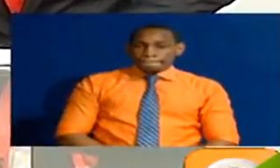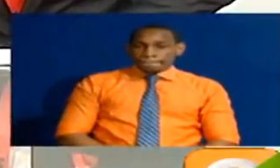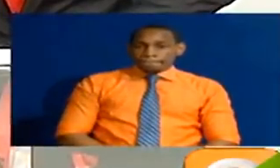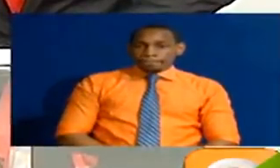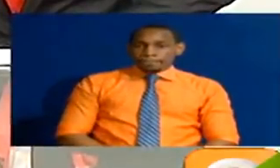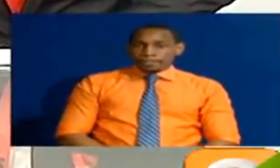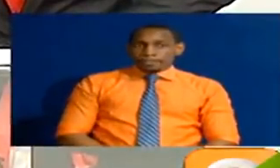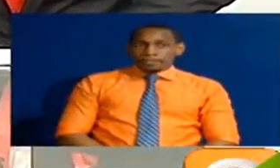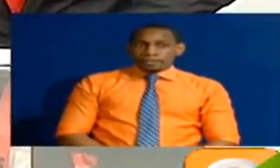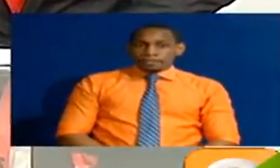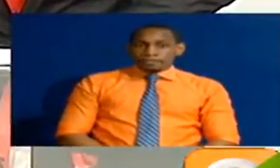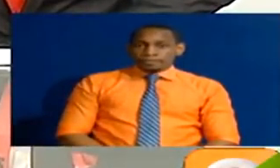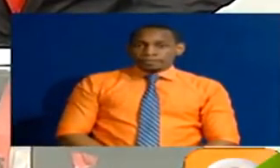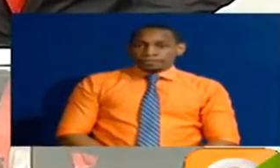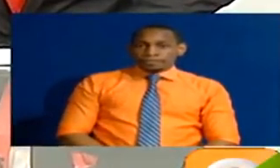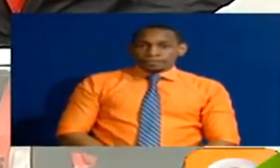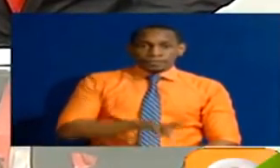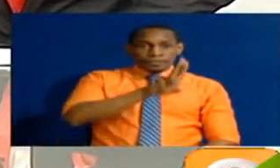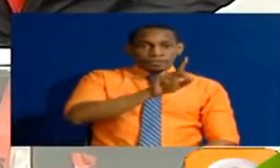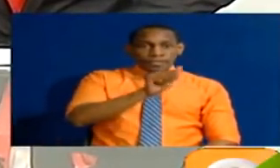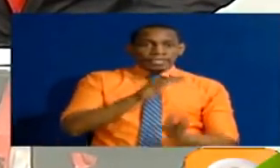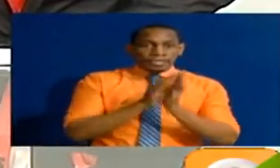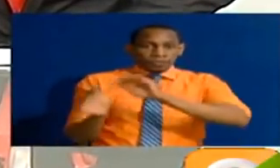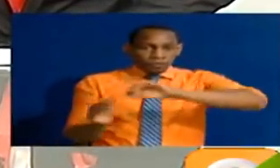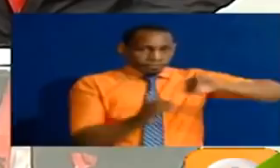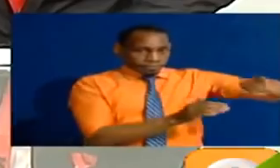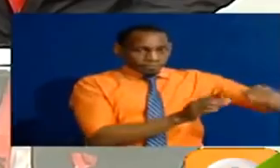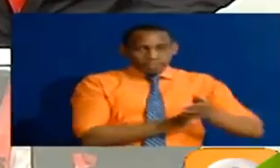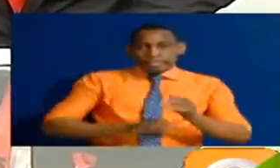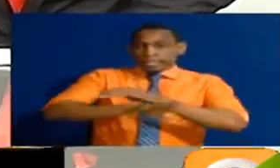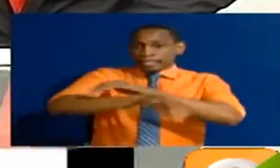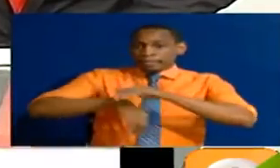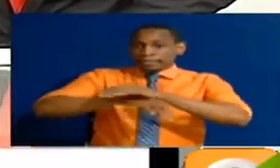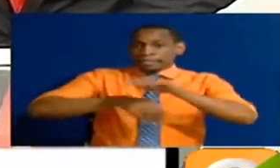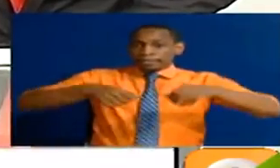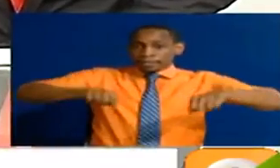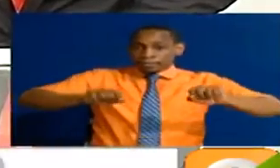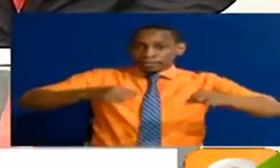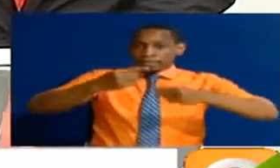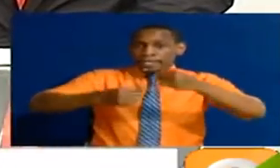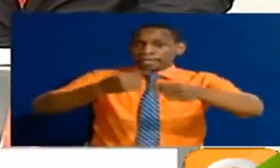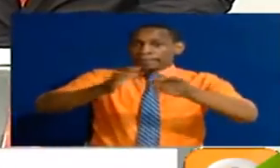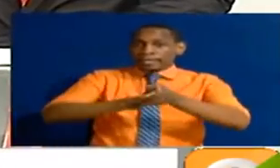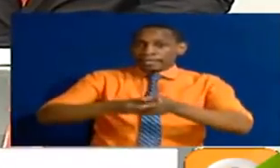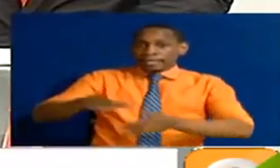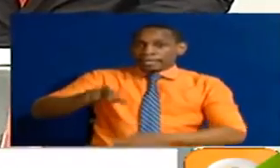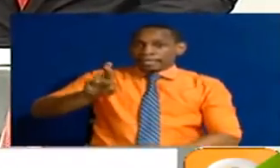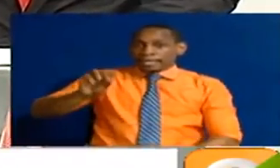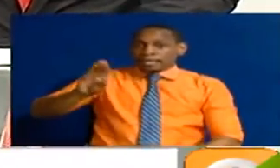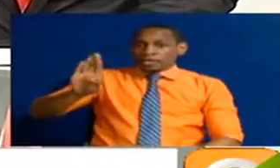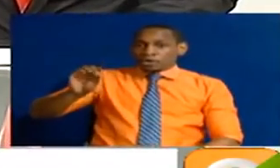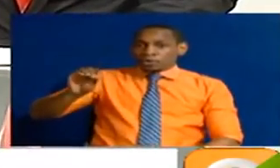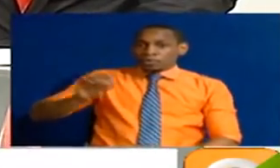Na tukiachana masuala hayo ya viongozi wa UDA, kwingineko ni kwamba wizi wa pikipiki umeongezeka katika eneo la Rombo huko